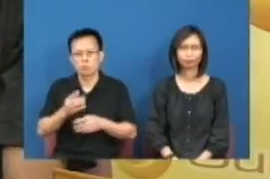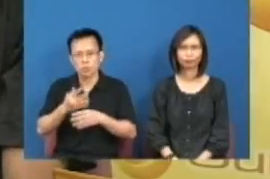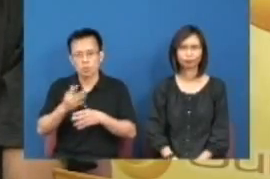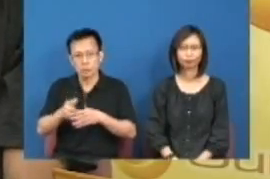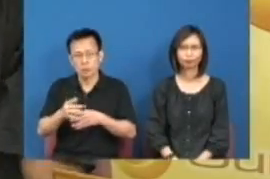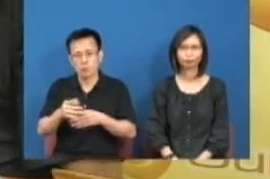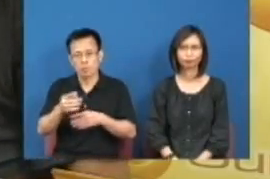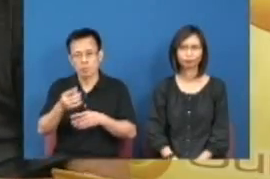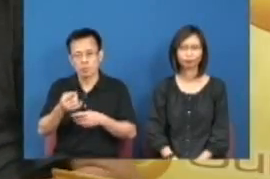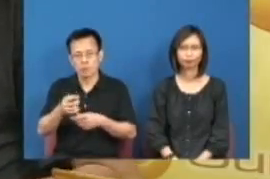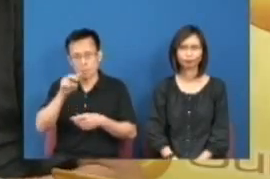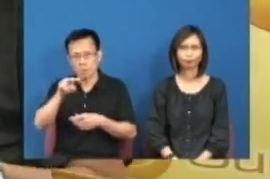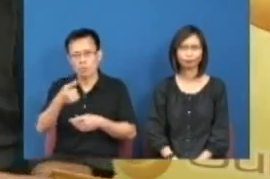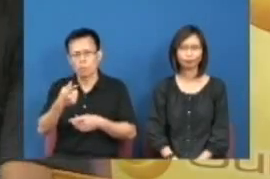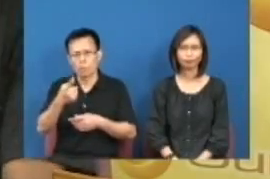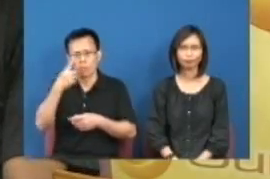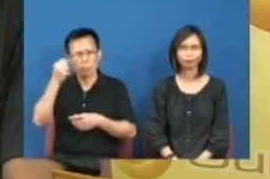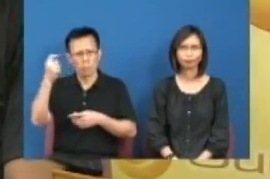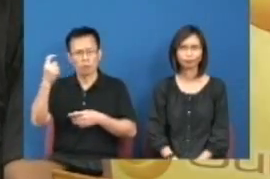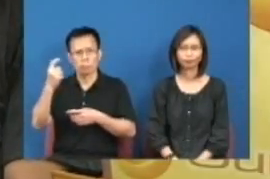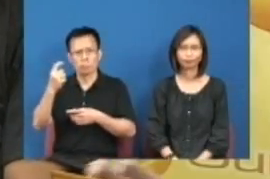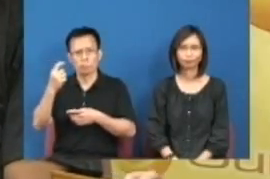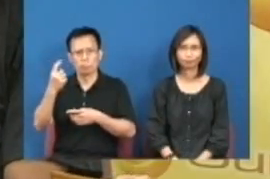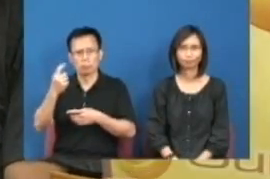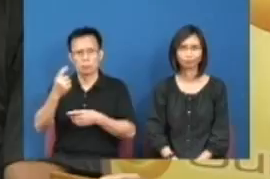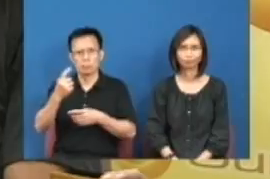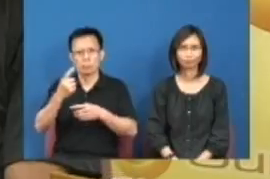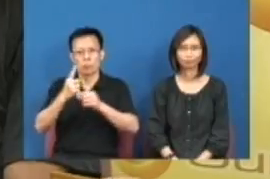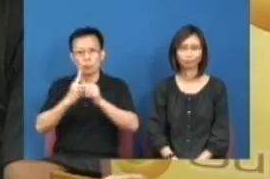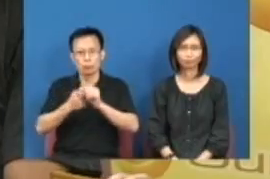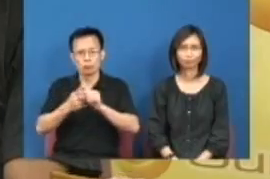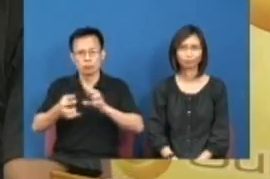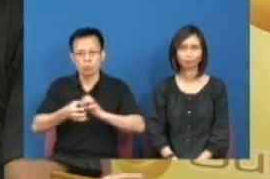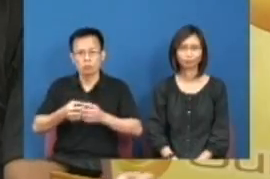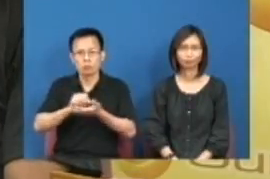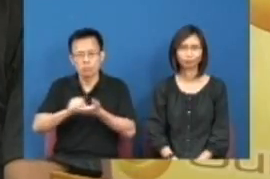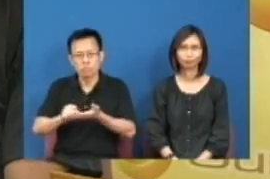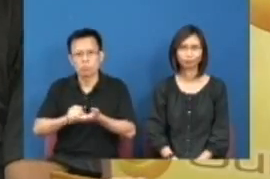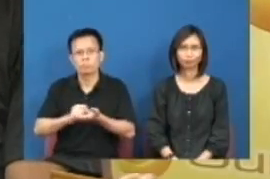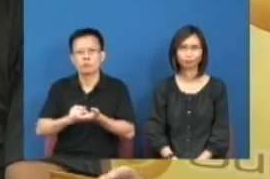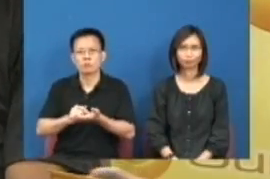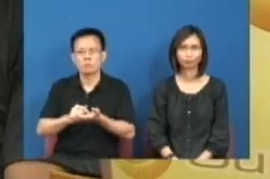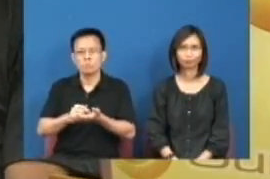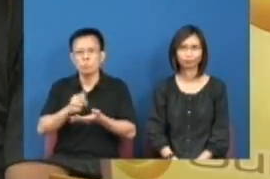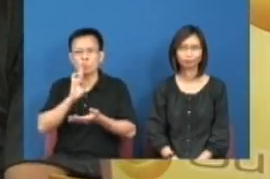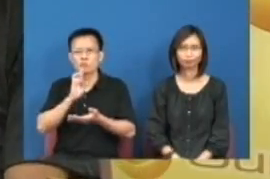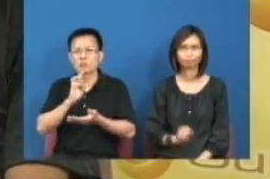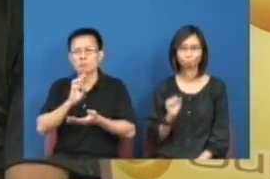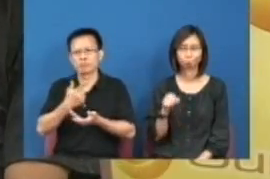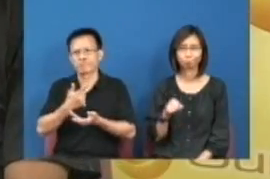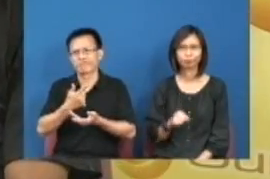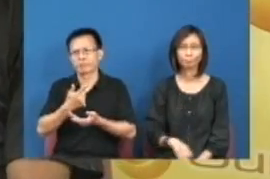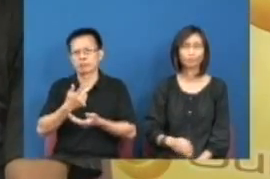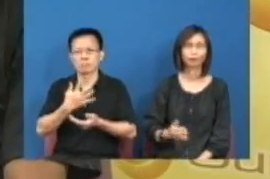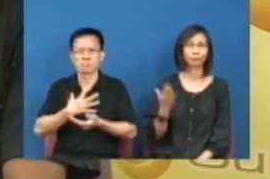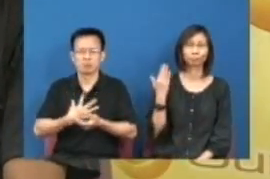你看到今次是很奇怪，就是中聯辦好像 唔係好 like 咁啊。 啱